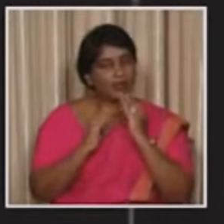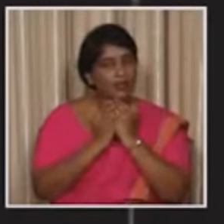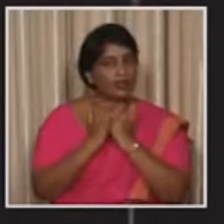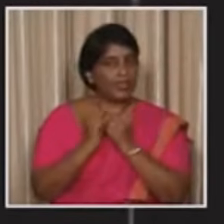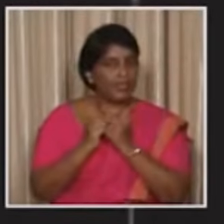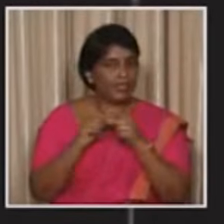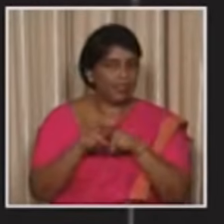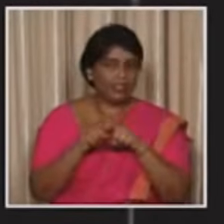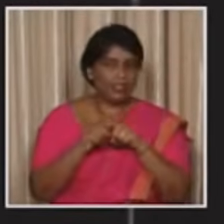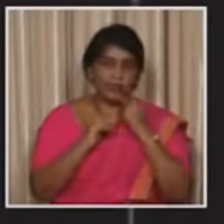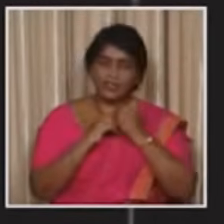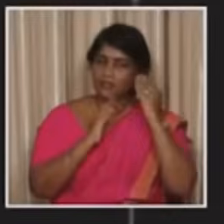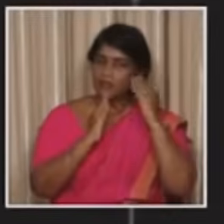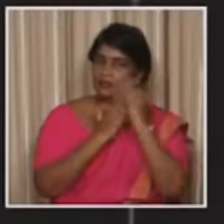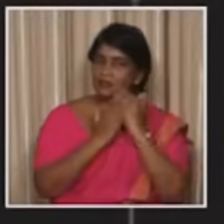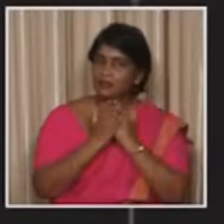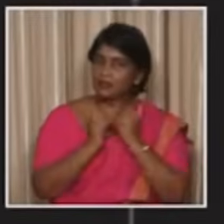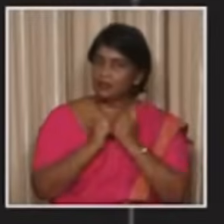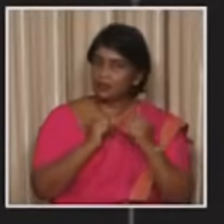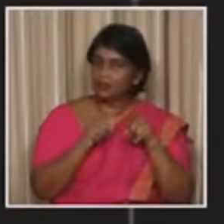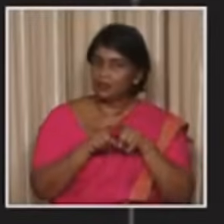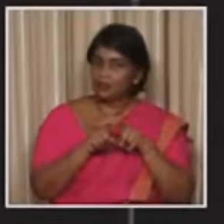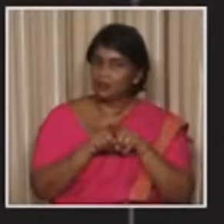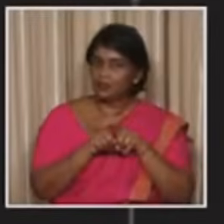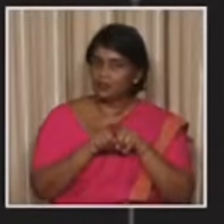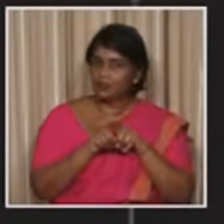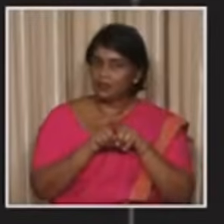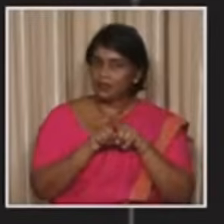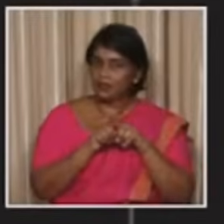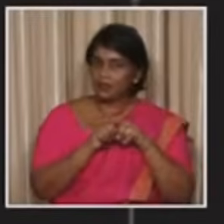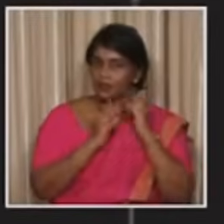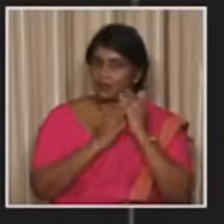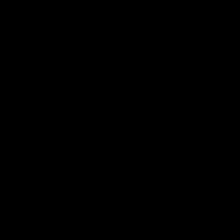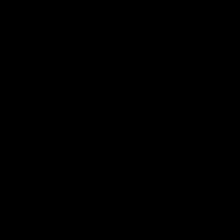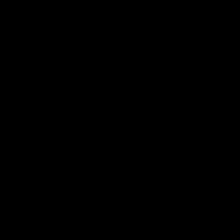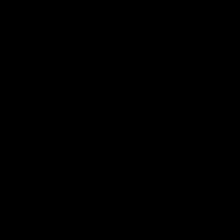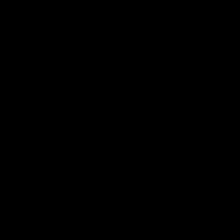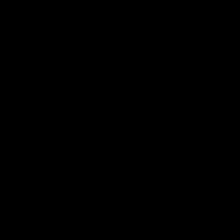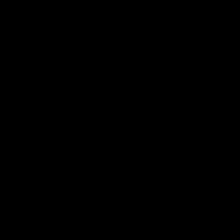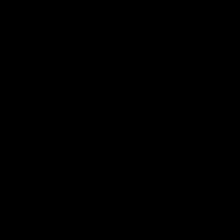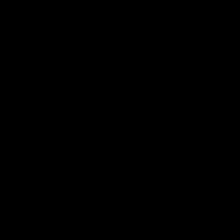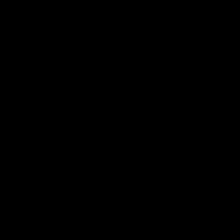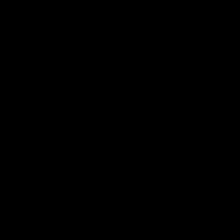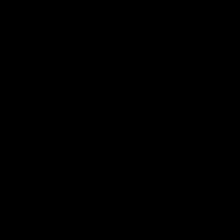වගේම මේ විගණනේට ක්‍රියාමාර්ග ගන්න කියලා නීතිපතිතුමාට යව්වේ අගෝස්තු මාසේ 20